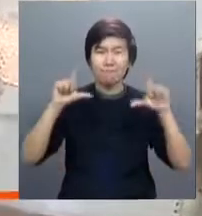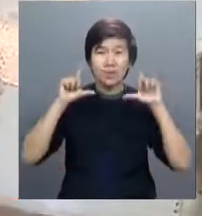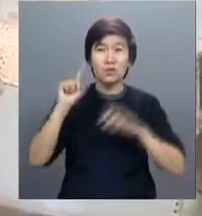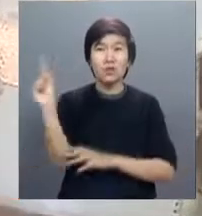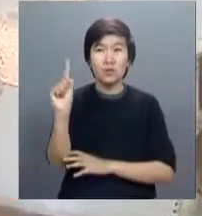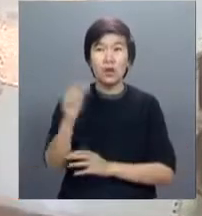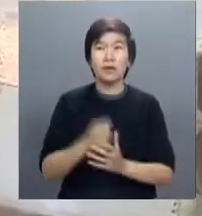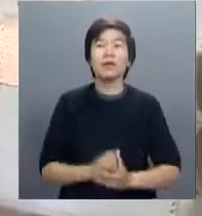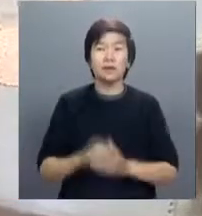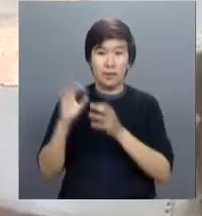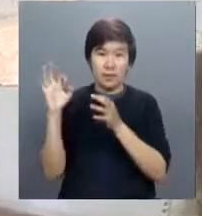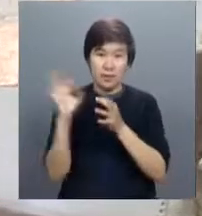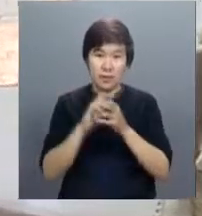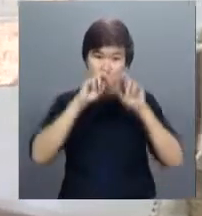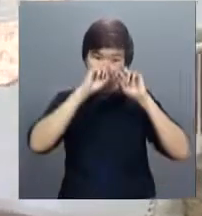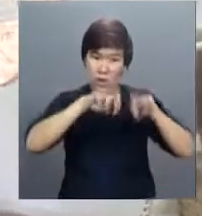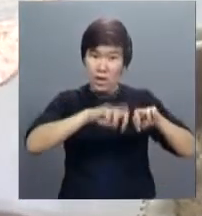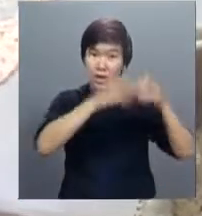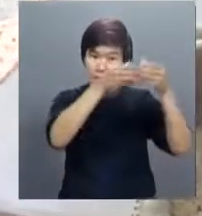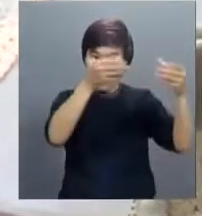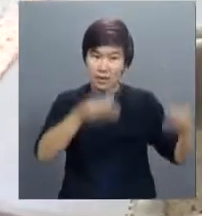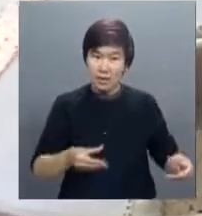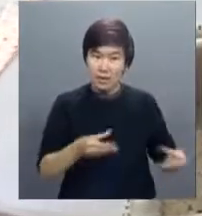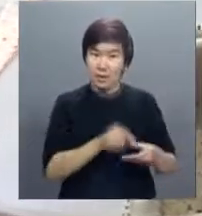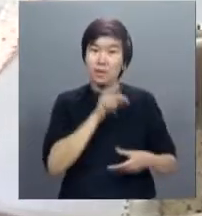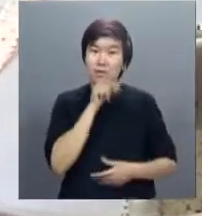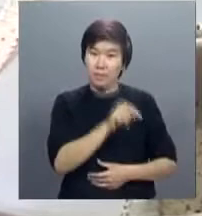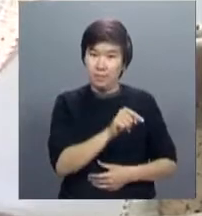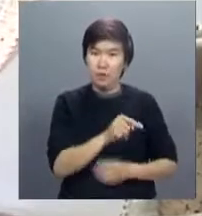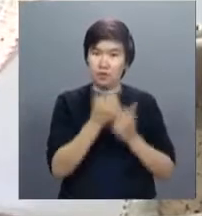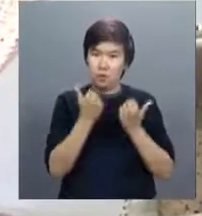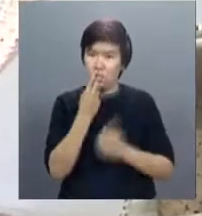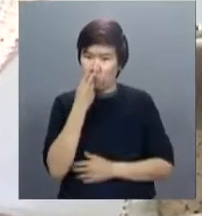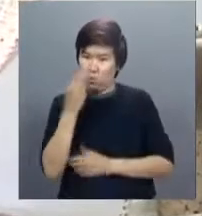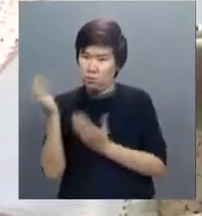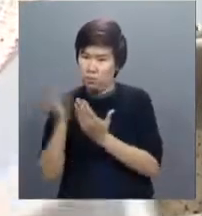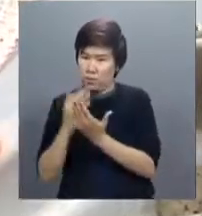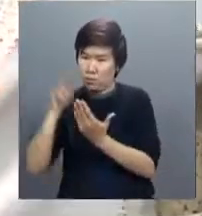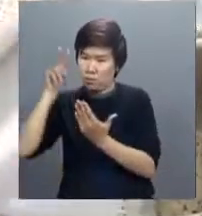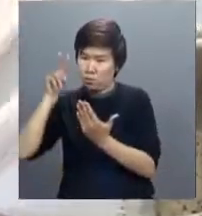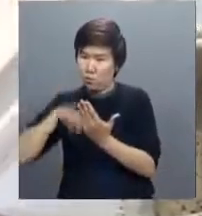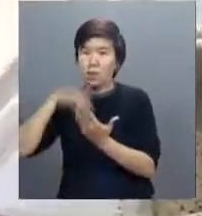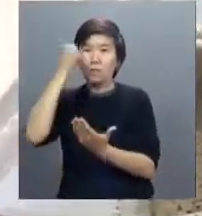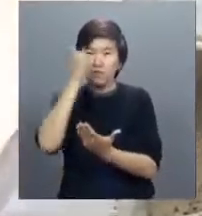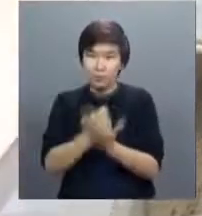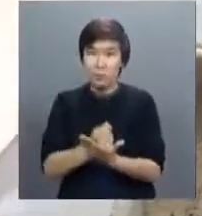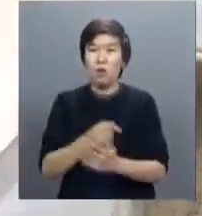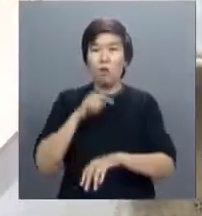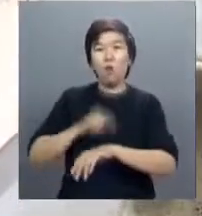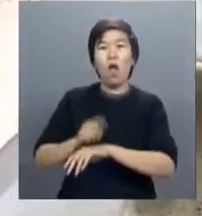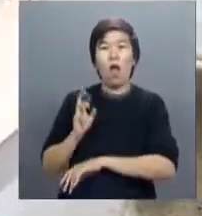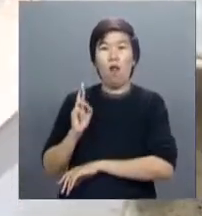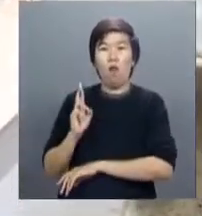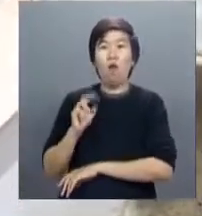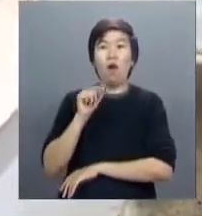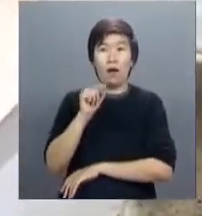ความน่าเชื่อถือให้กับงานวิจัยเชิงวิชาการค่ะที่ตอนนี้ก็กำลังรอการยอมรับในขั้นต่อไปหลังจากที่เคยลงไปแล้วในวารสารระดับ